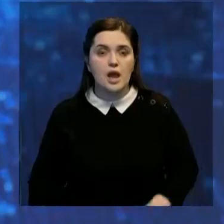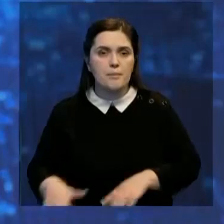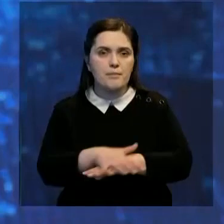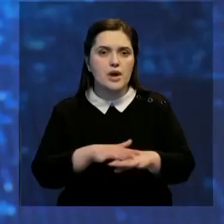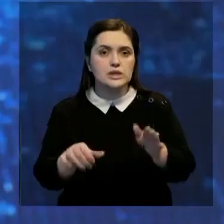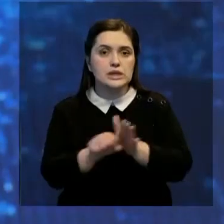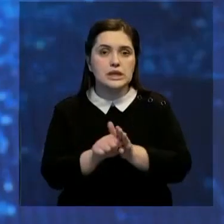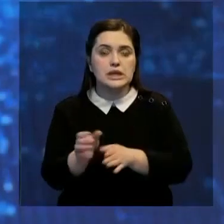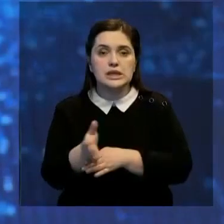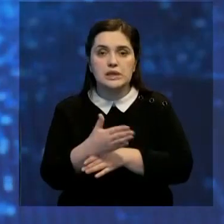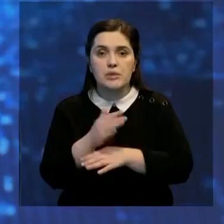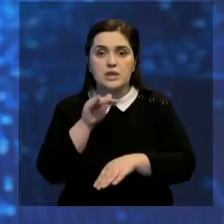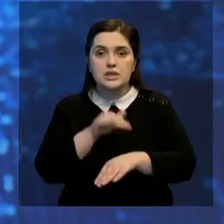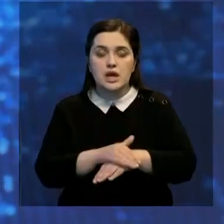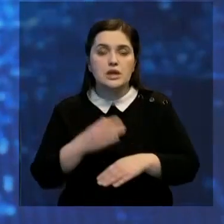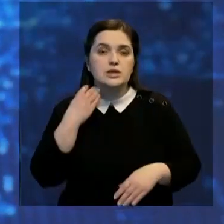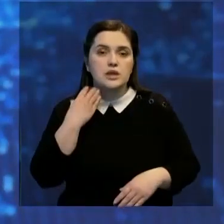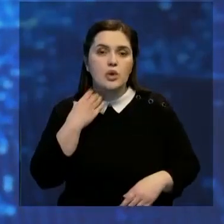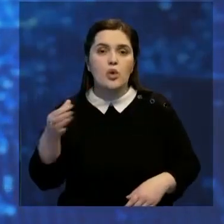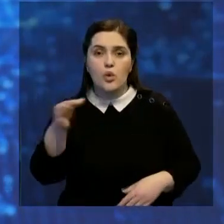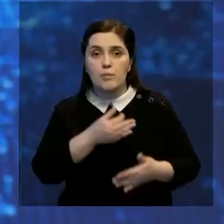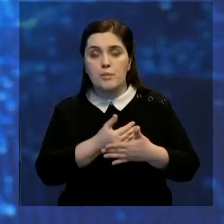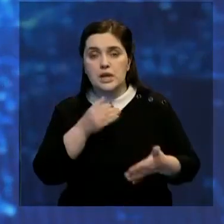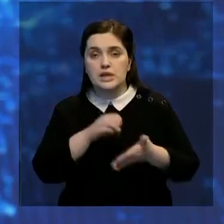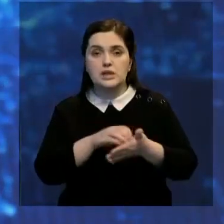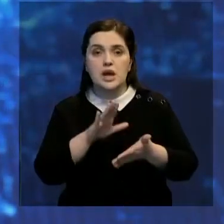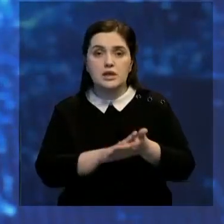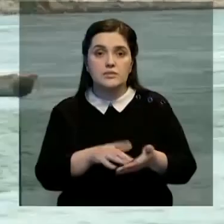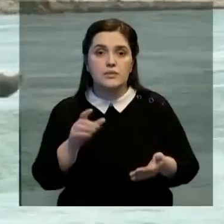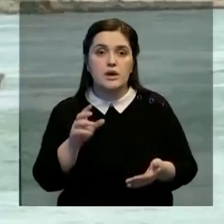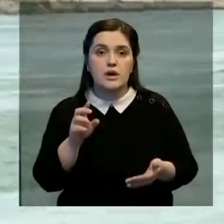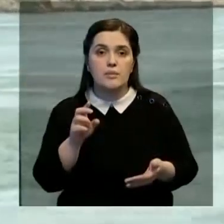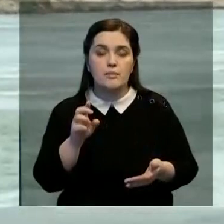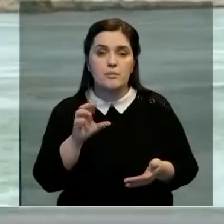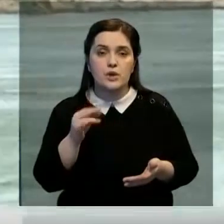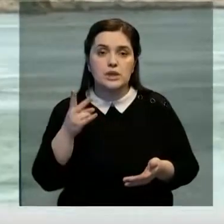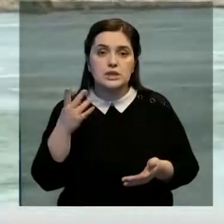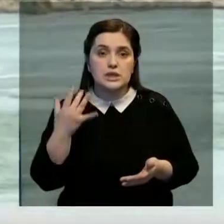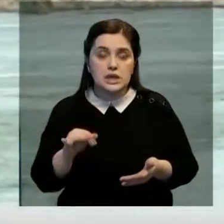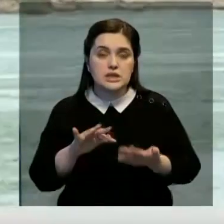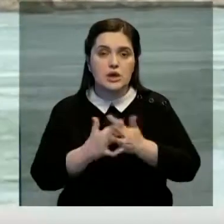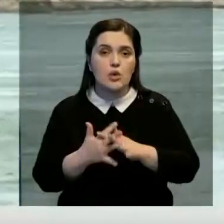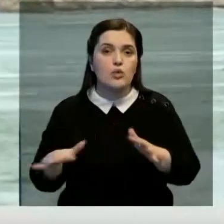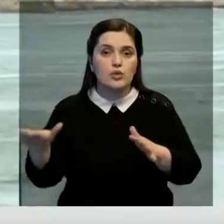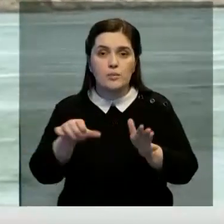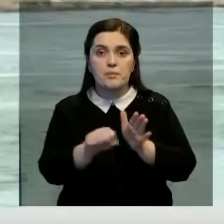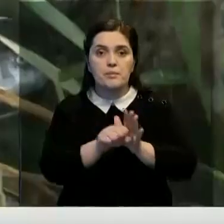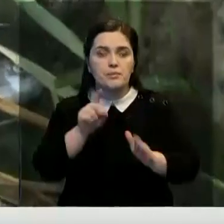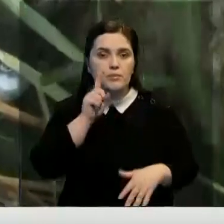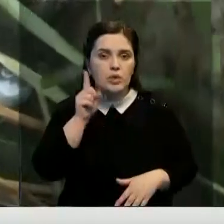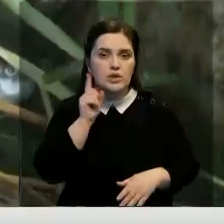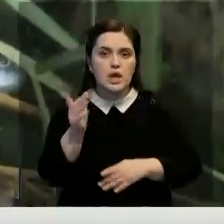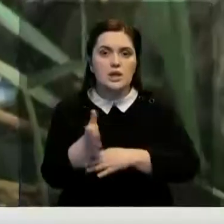Массовую гибель рыбы зафиксировали в Кызылординской области. По предварительным данным, в канале Сагынбай Богенского сельского округа